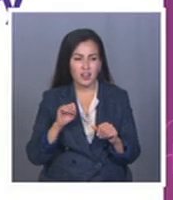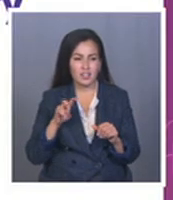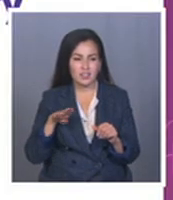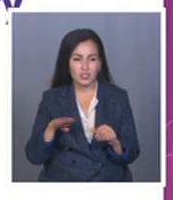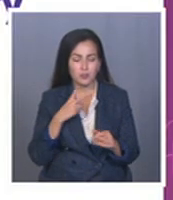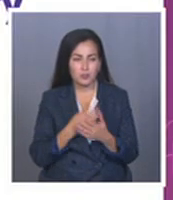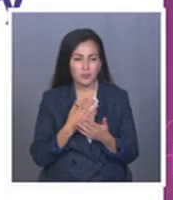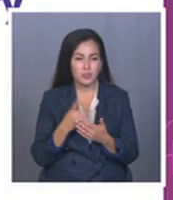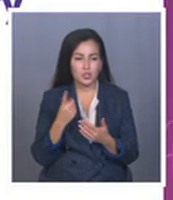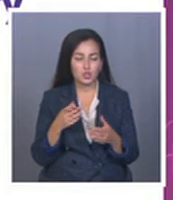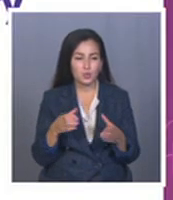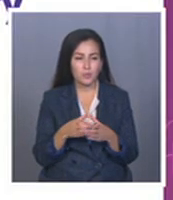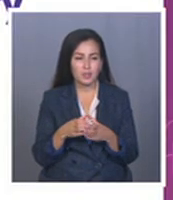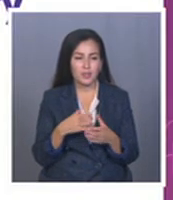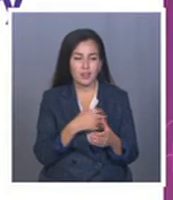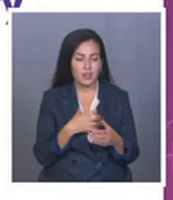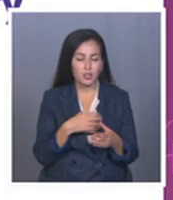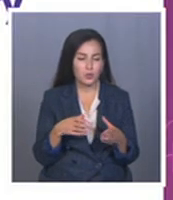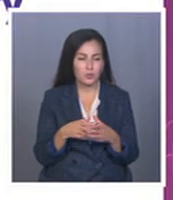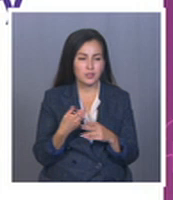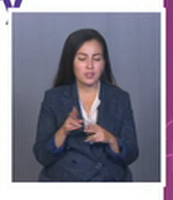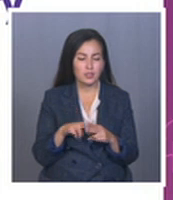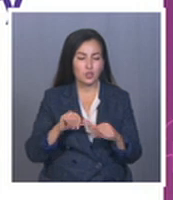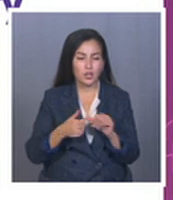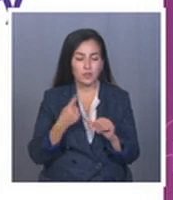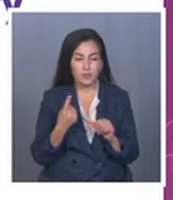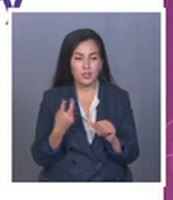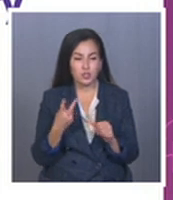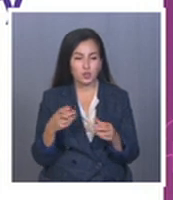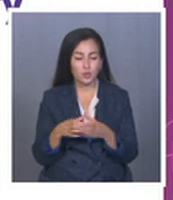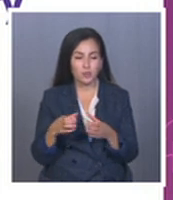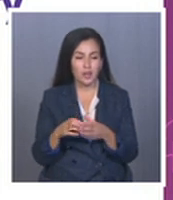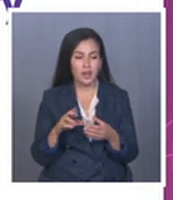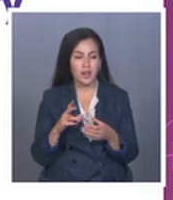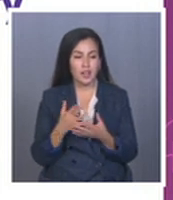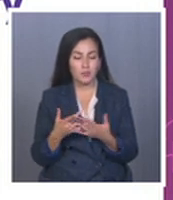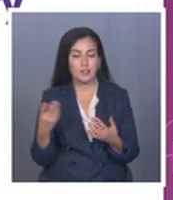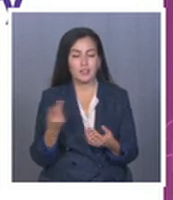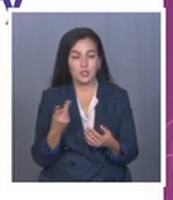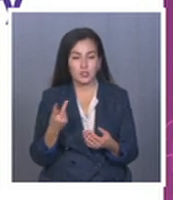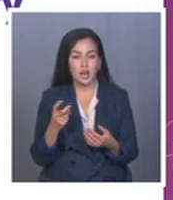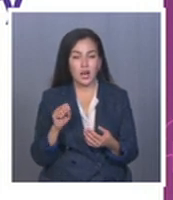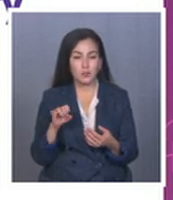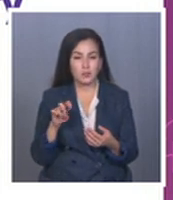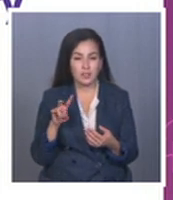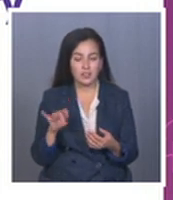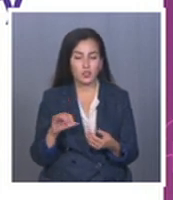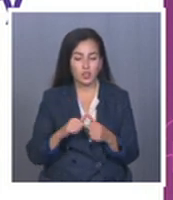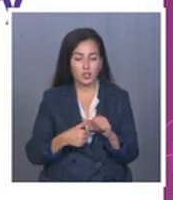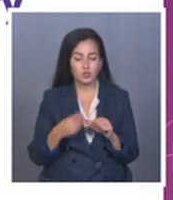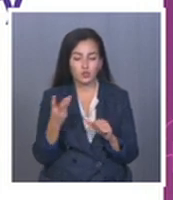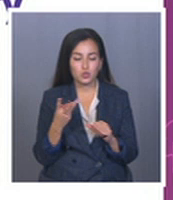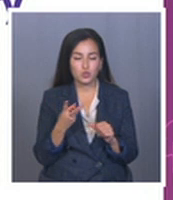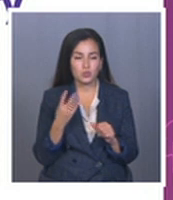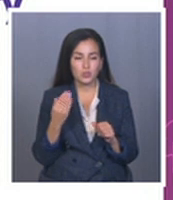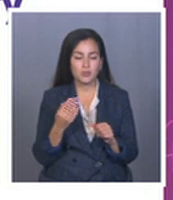Бірінші топтың негізгі топша элементтері тұрақты 1, екінші топтағы элементтер 2, ал алюминий тұрақты 3 деген